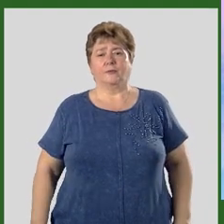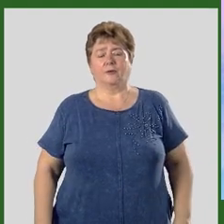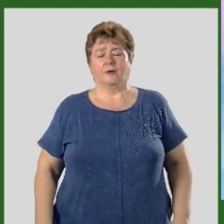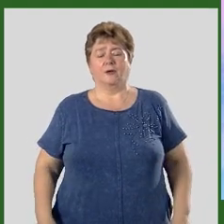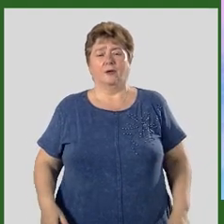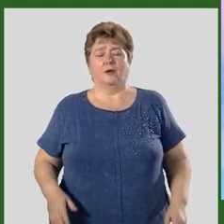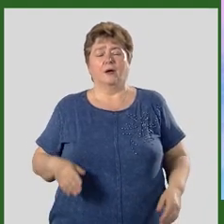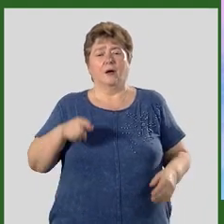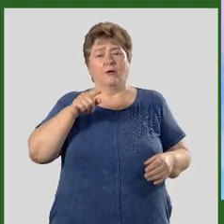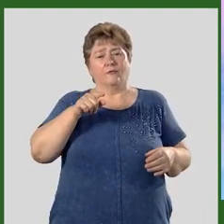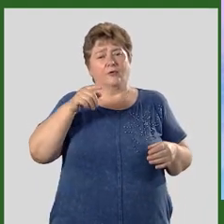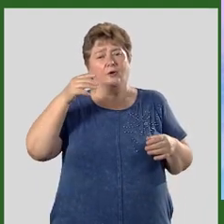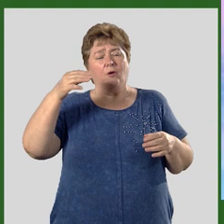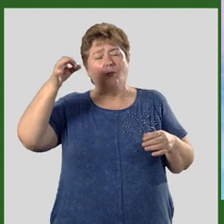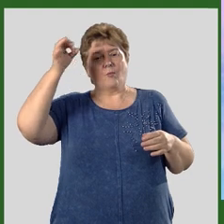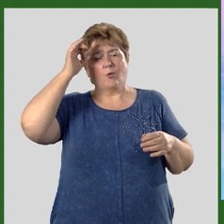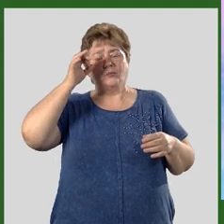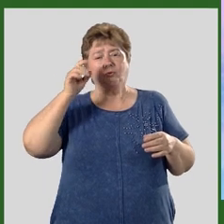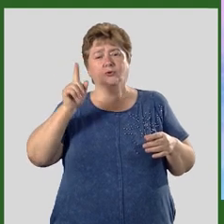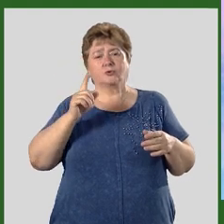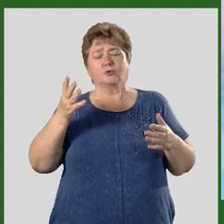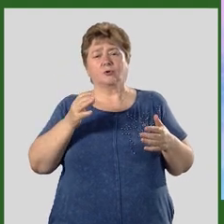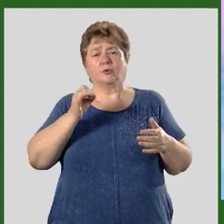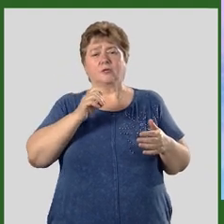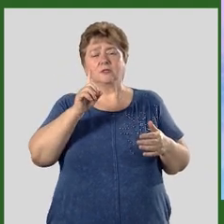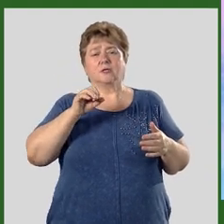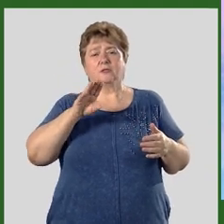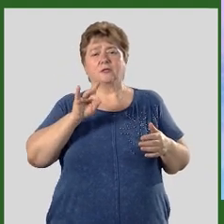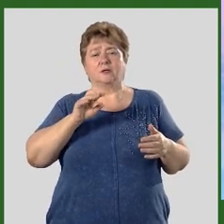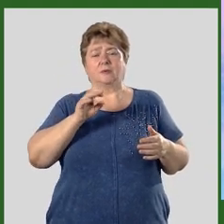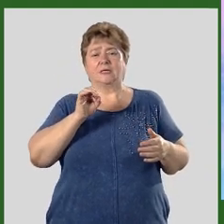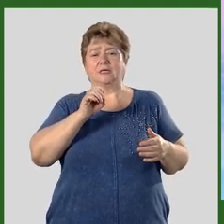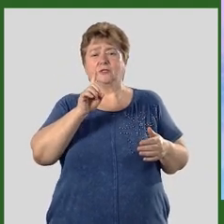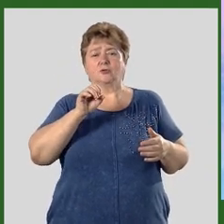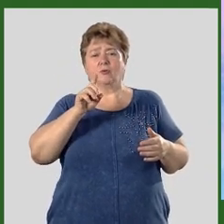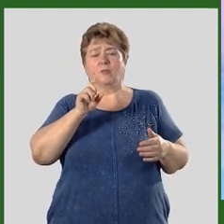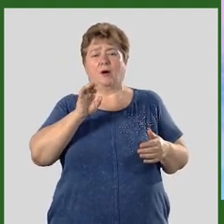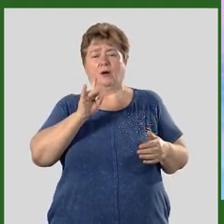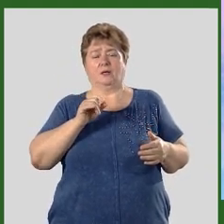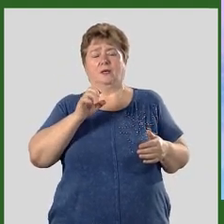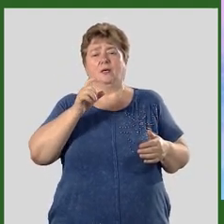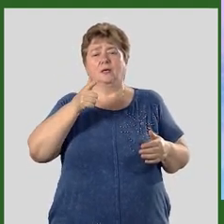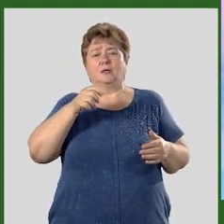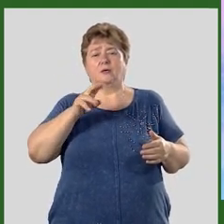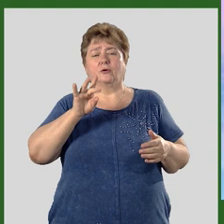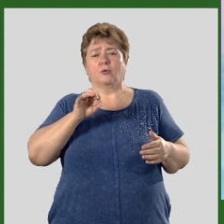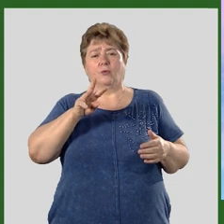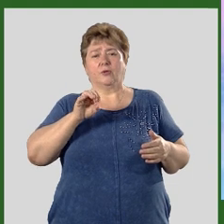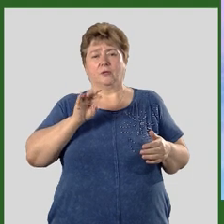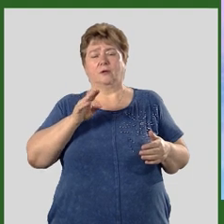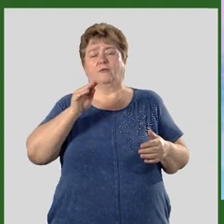Вы наверняка помните, что такое изотермы и изобары, гигрометр